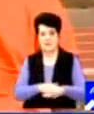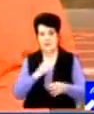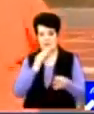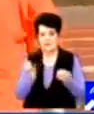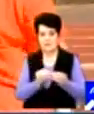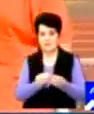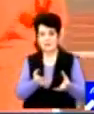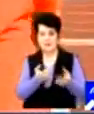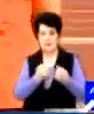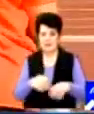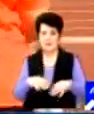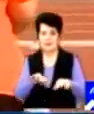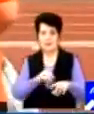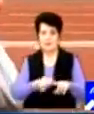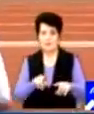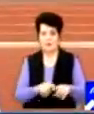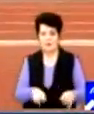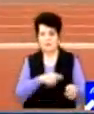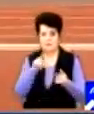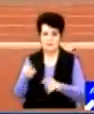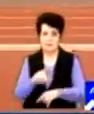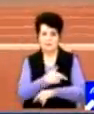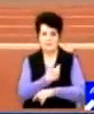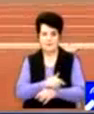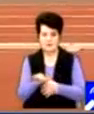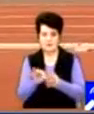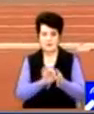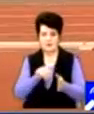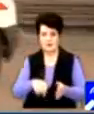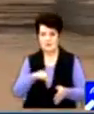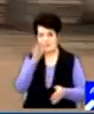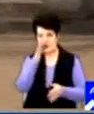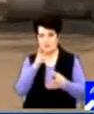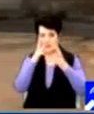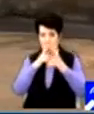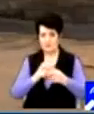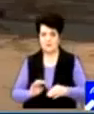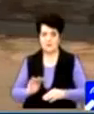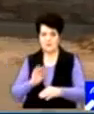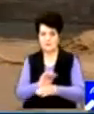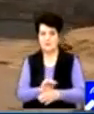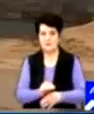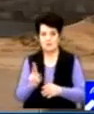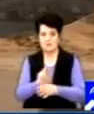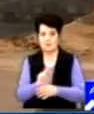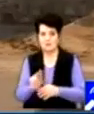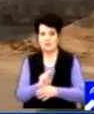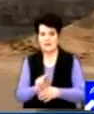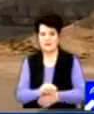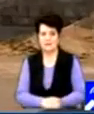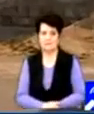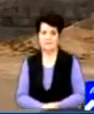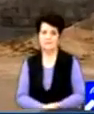stabil, a fost preluat de o ambulanță și dus la Institutul de Medicină Urgentă din Chișinău pentru investigații suplimentare și tratament.